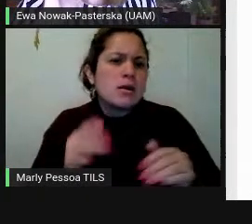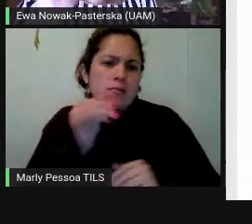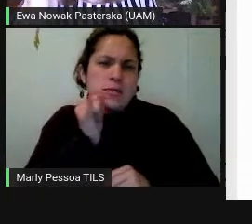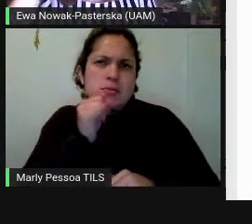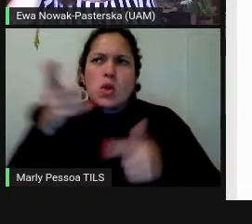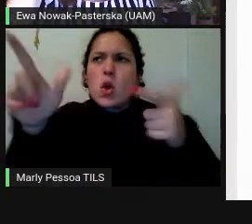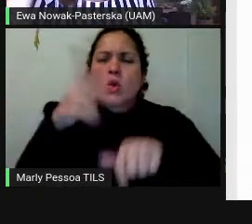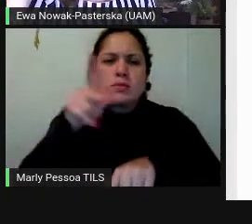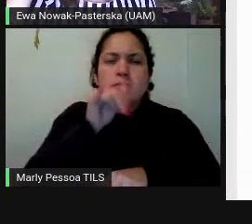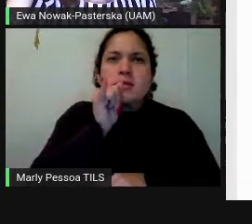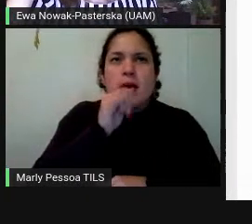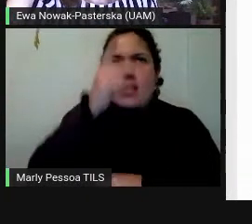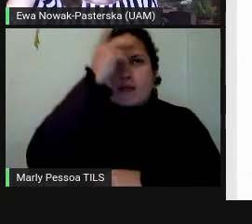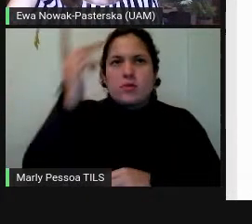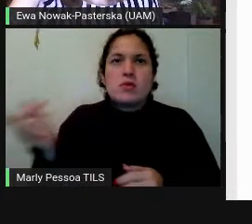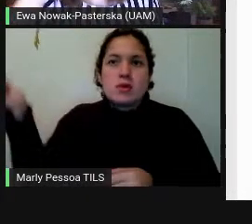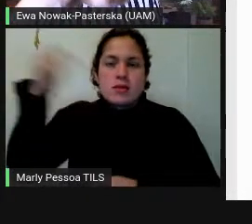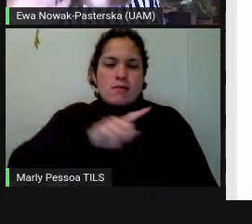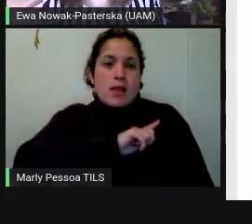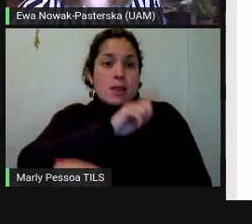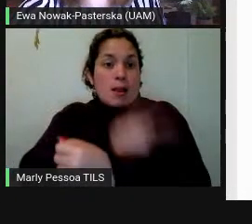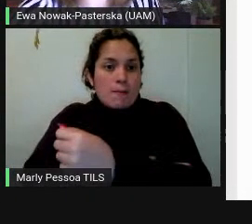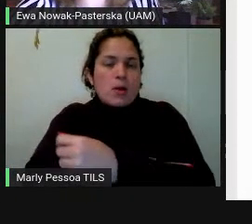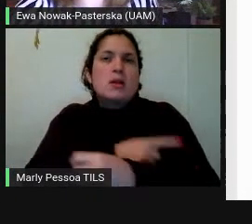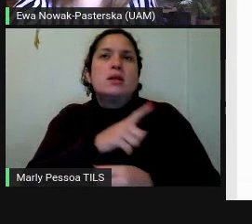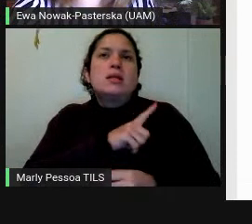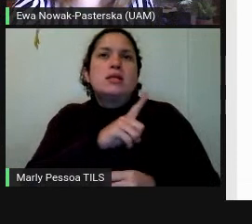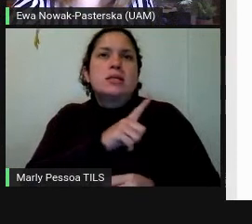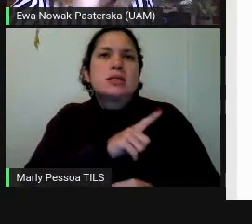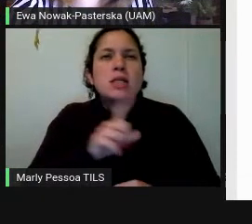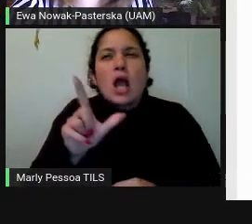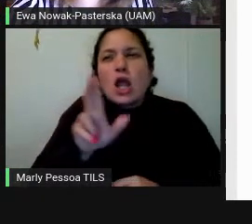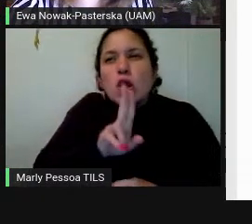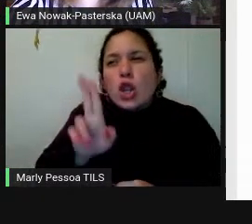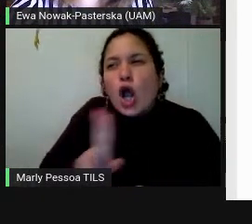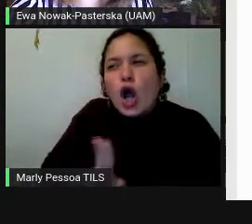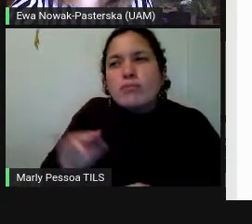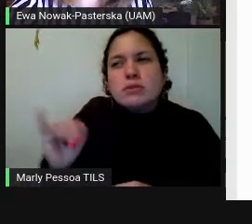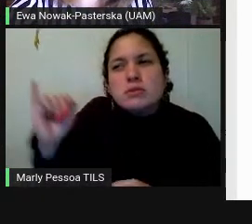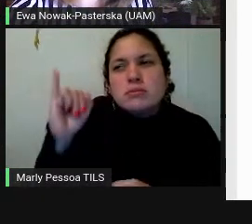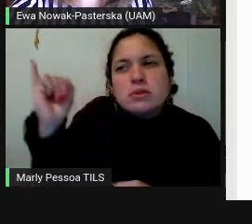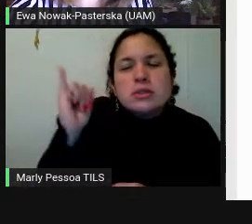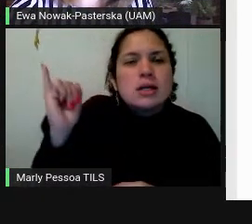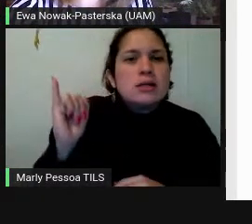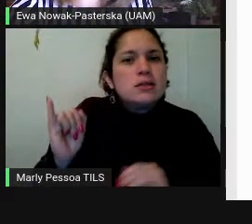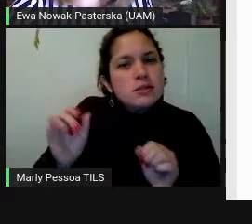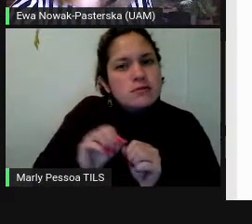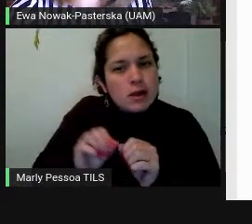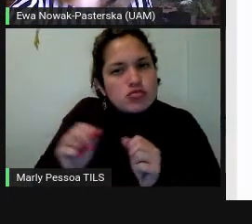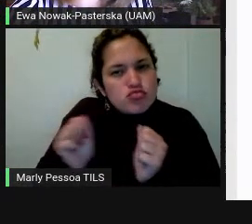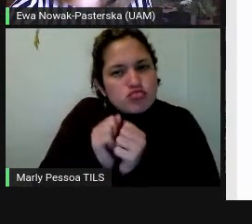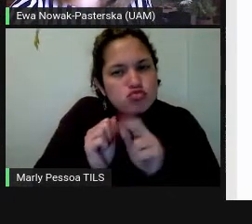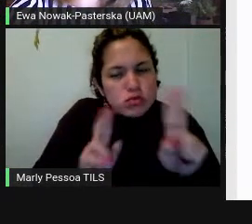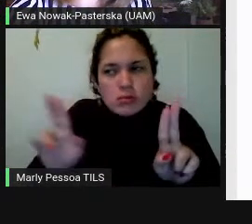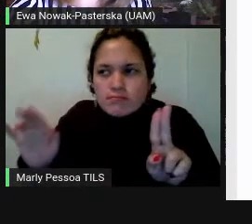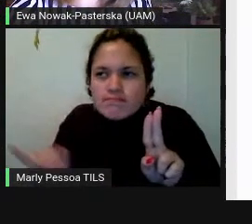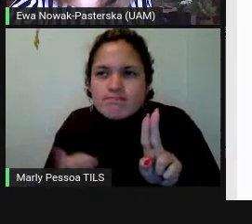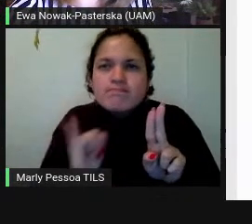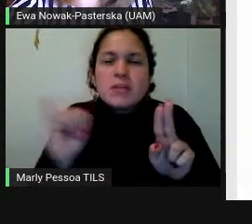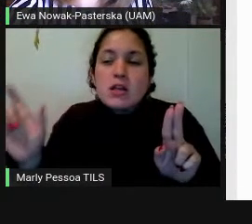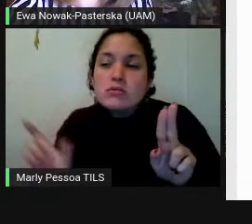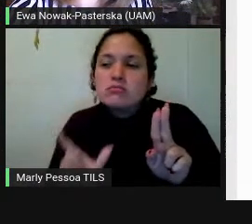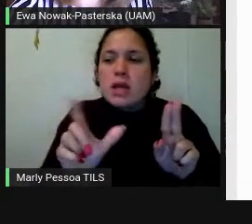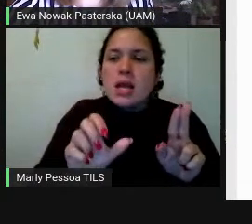pessoa que vem da Polônia, que tem sobrenomes de pessoas importantes polonesas, que tem essa terminação com